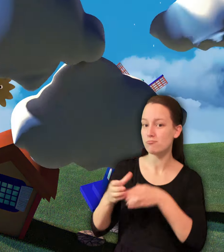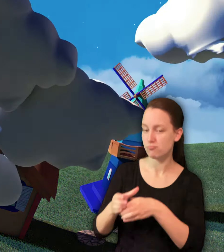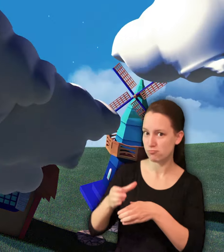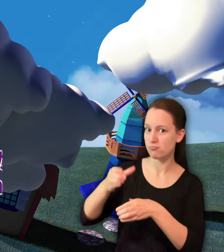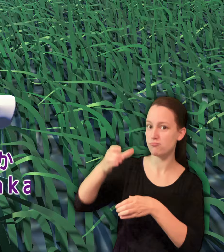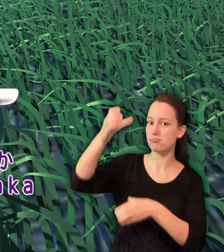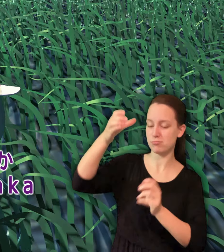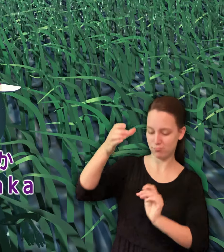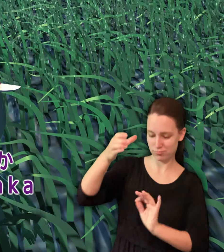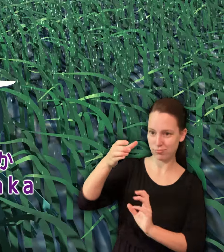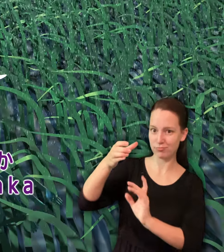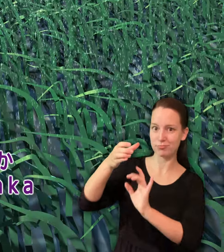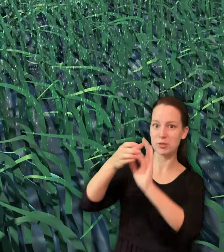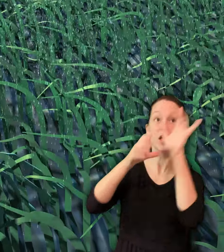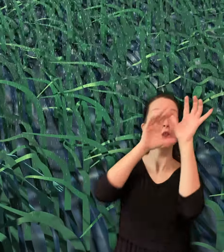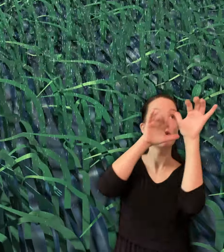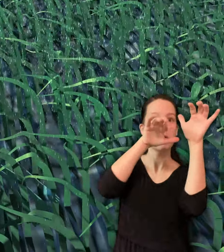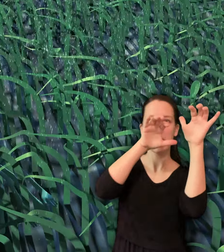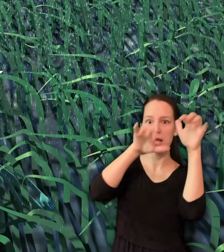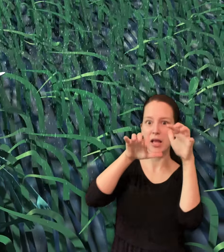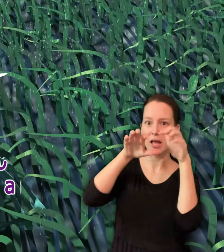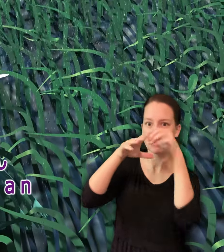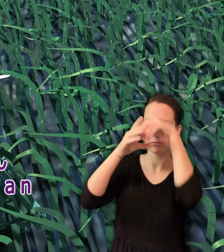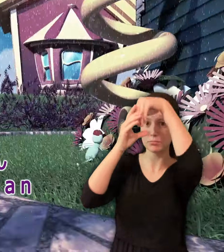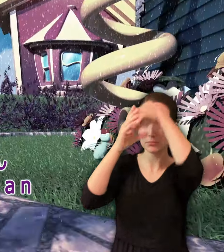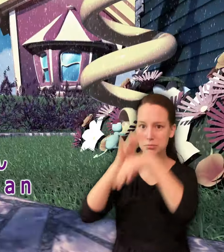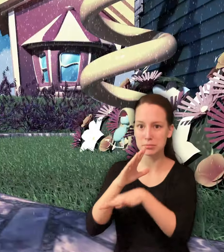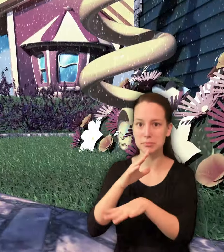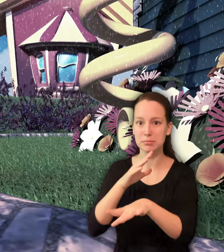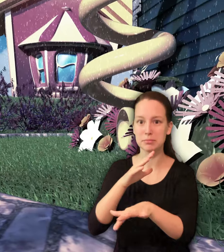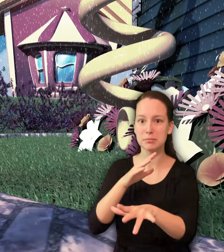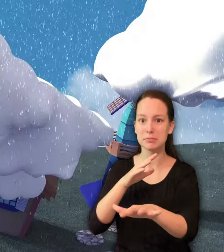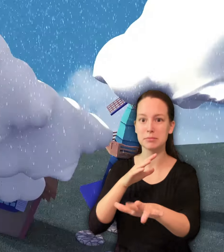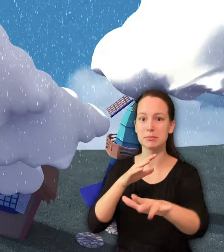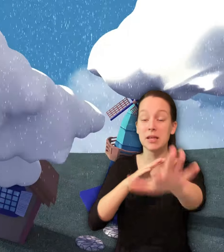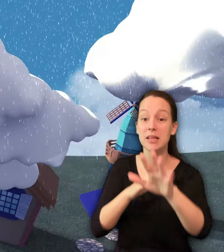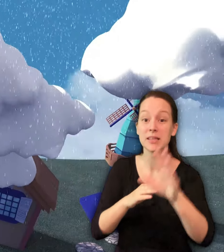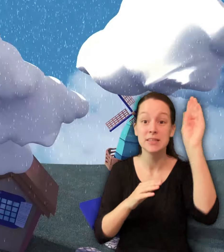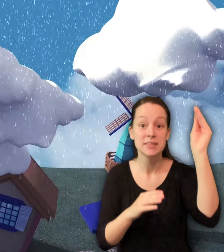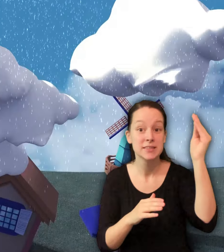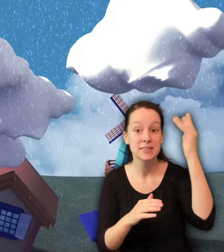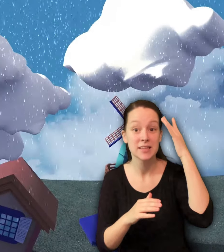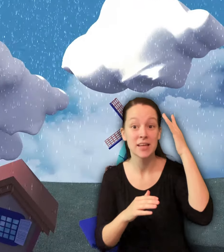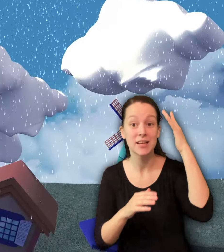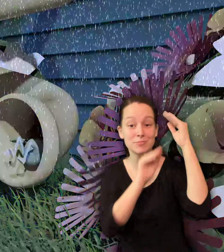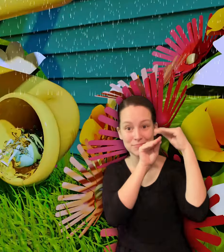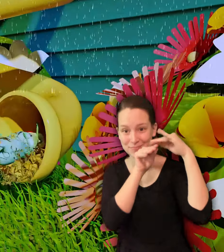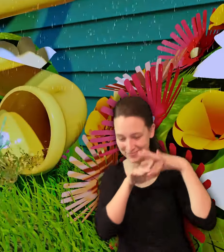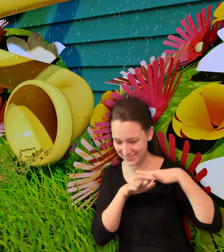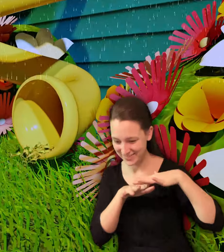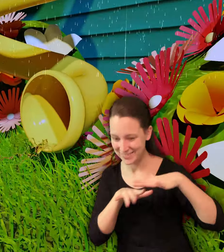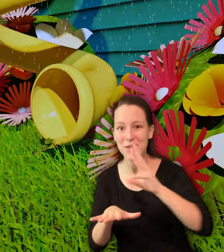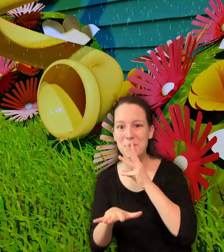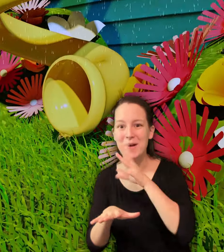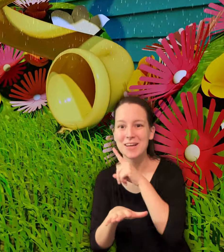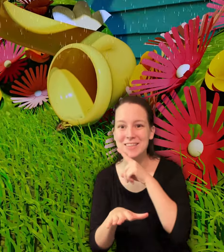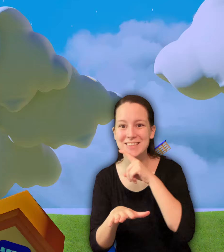雨どいの中のチグちゃん雨が降って流され